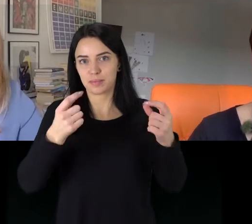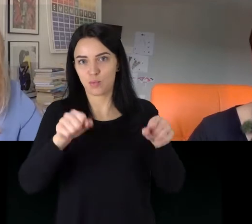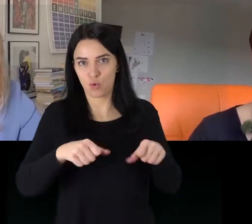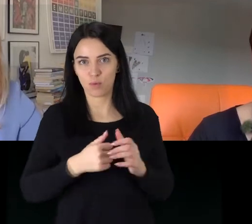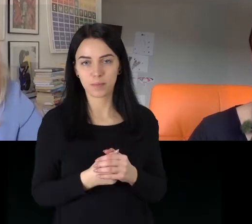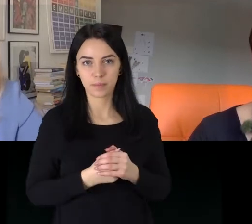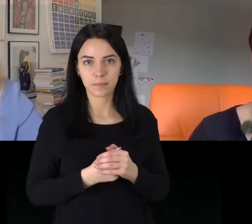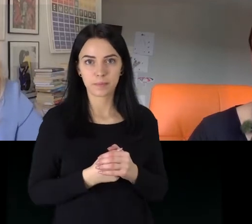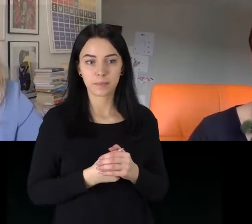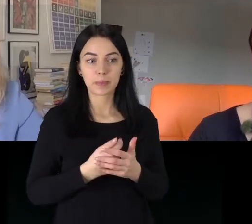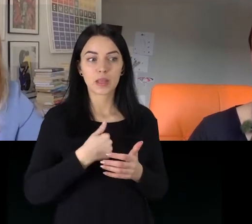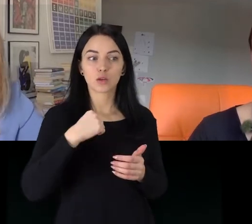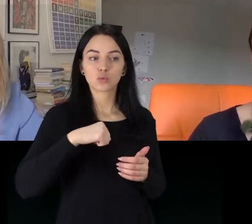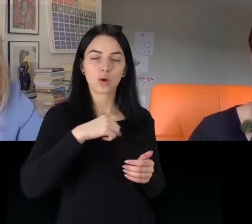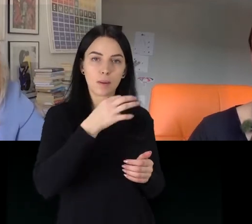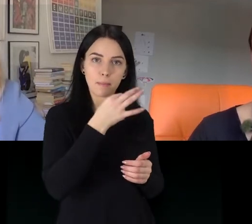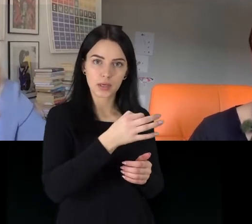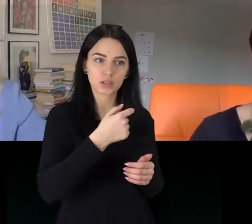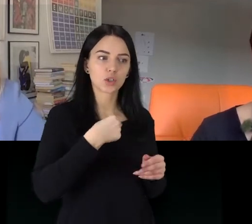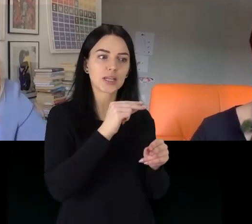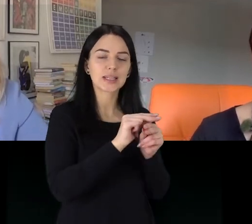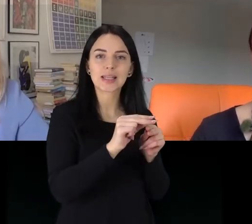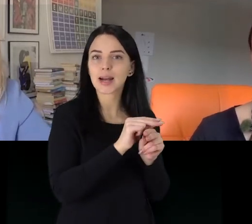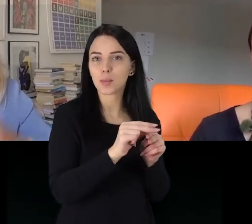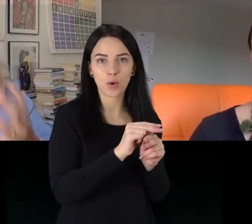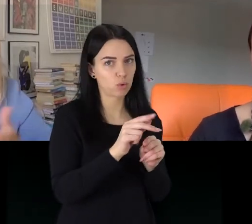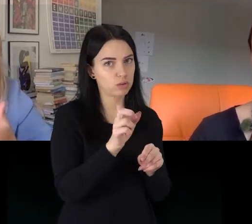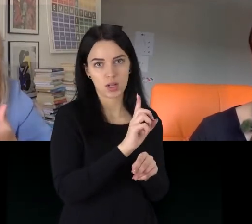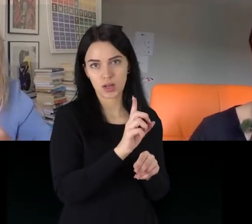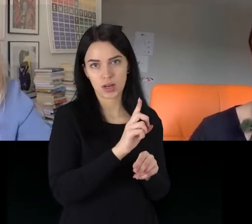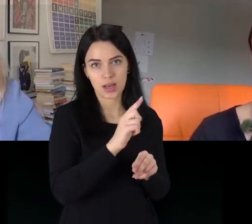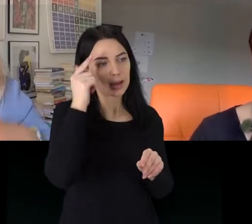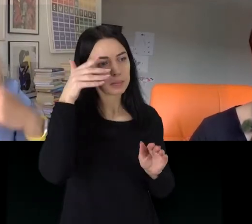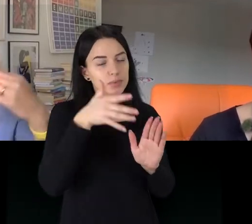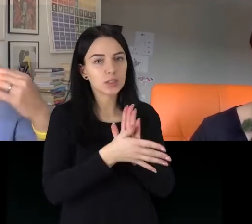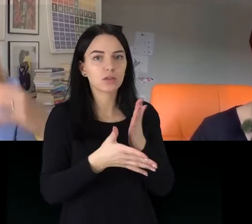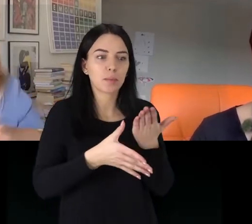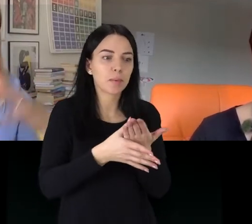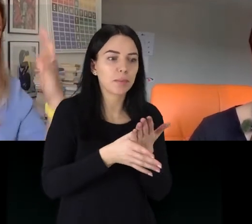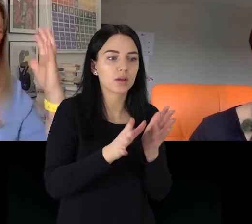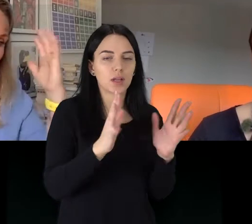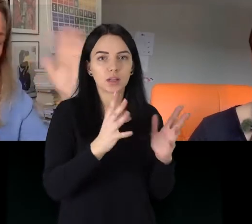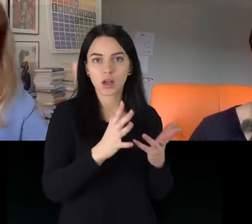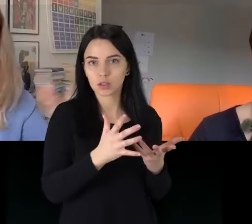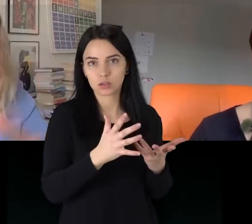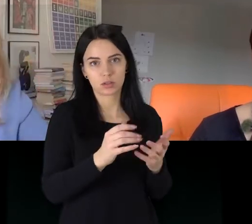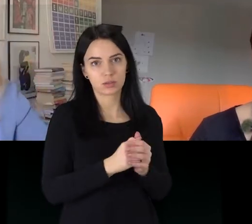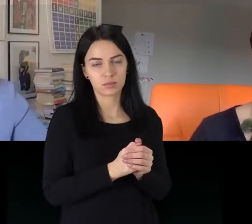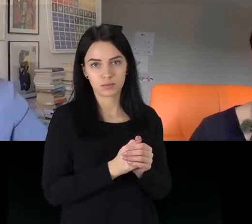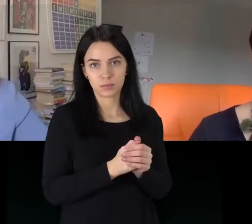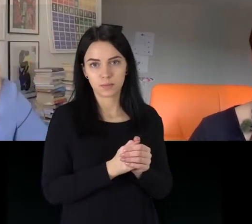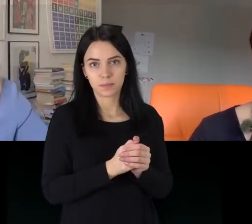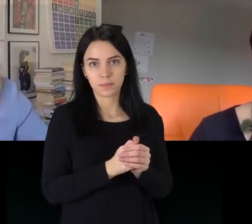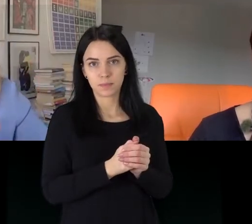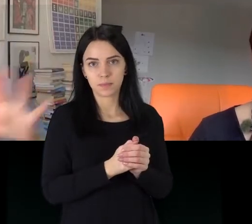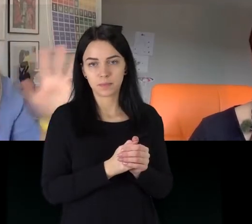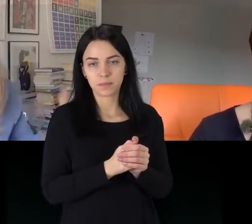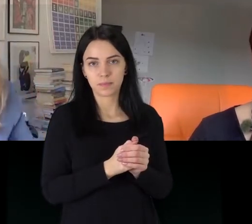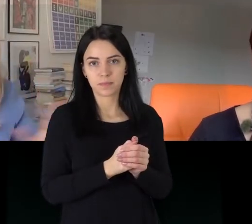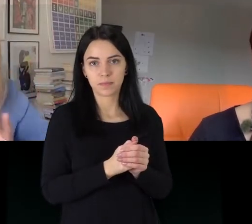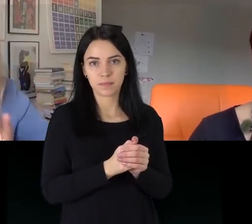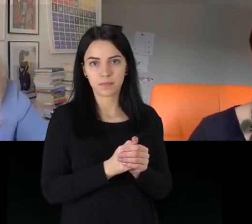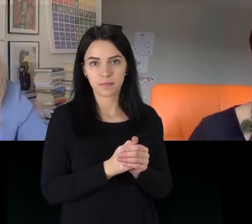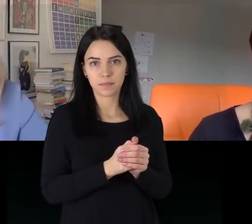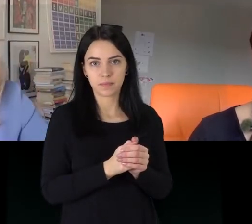laiką žmonėm pasakau, kad aš nesu terapeutė, aš nedarau terapijos, kas yra psichoterapija arba ten nežinau, kas bebūtų, ar ne, ten